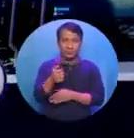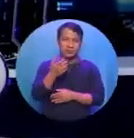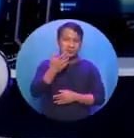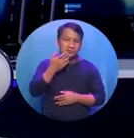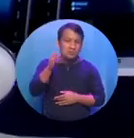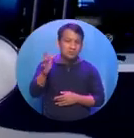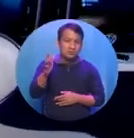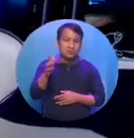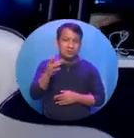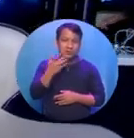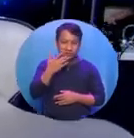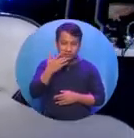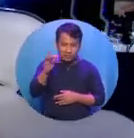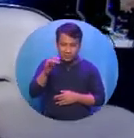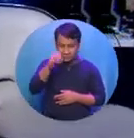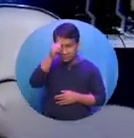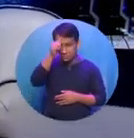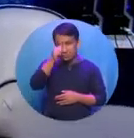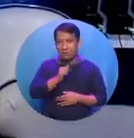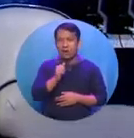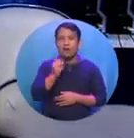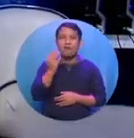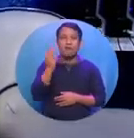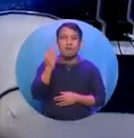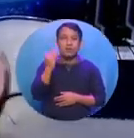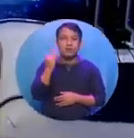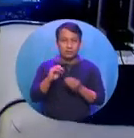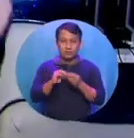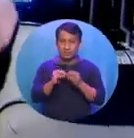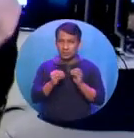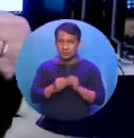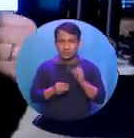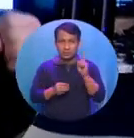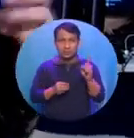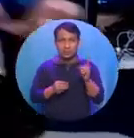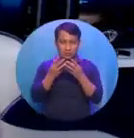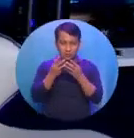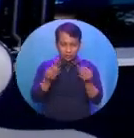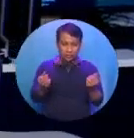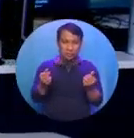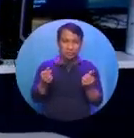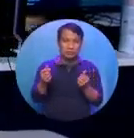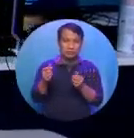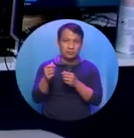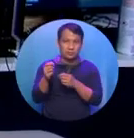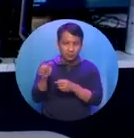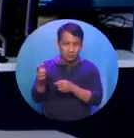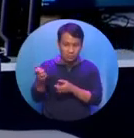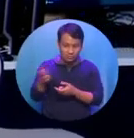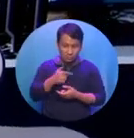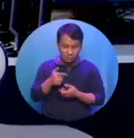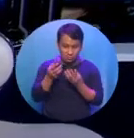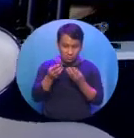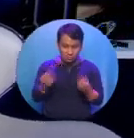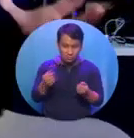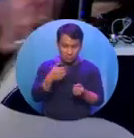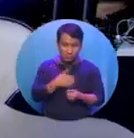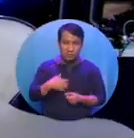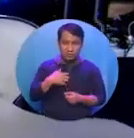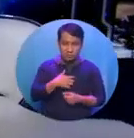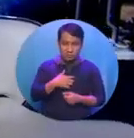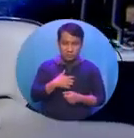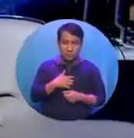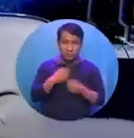sa sarap. Abay, pasensya na. Dahil nga naman, number one, talagang solve agad yung mga sumbong na inyong inireklamo sa amin.